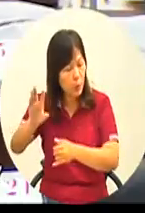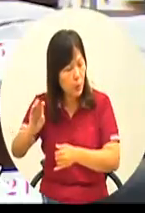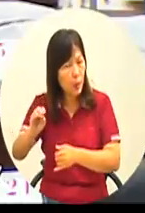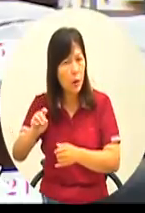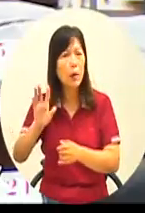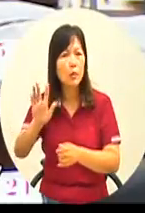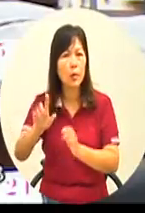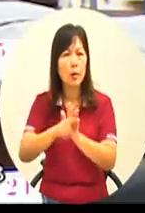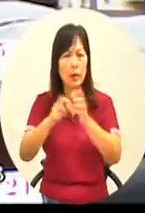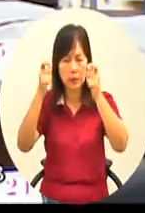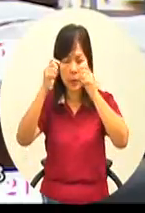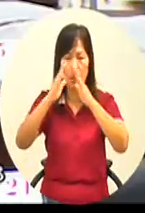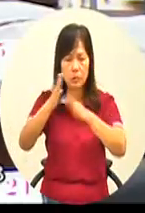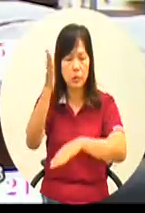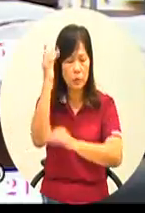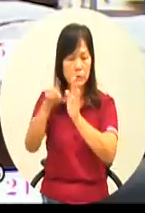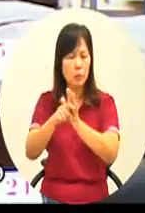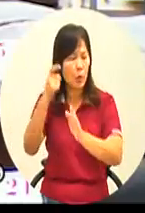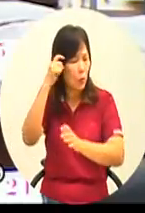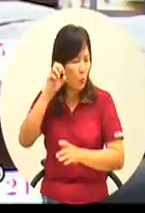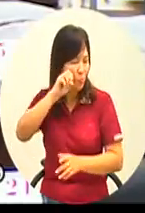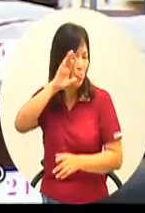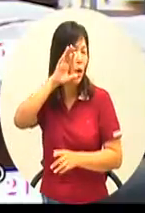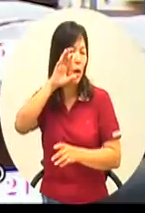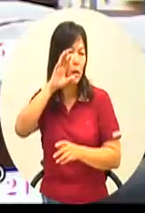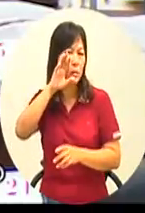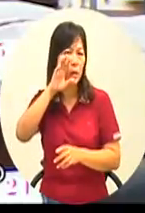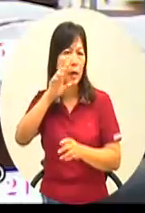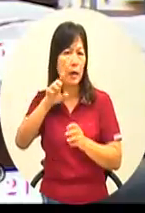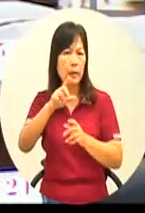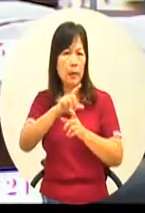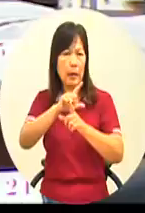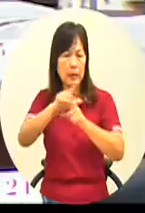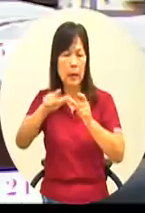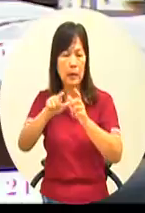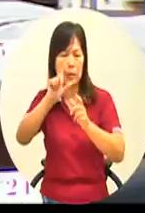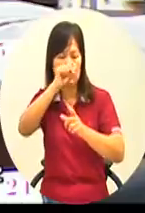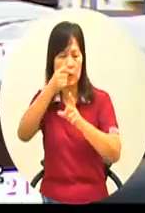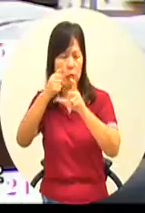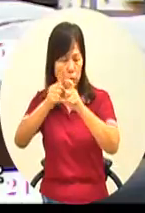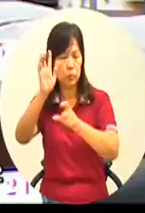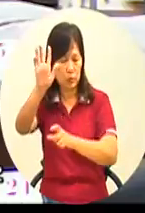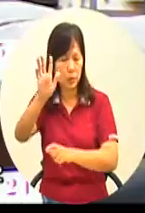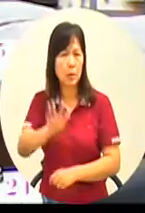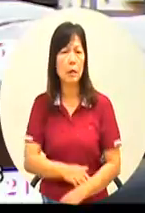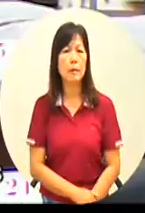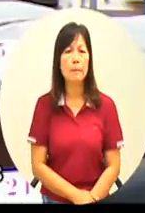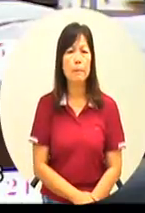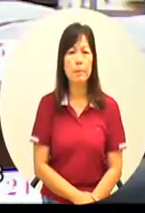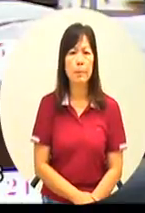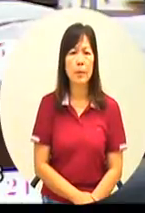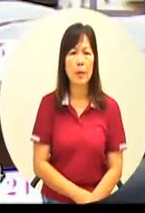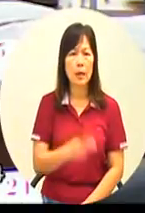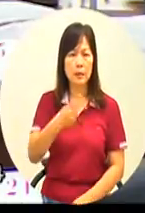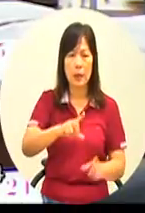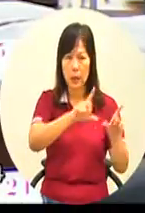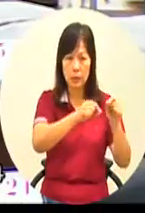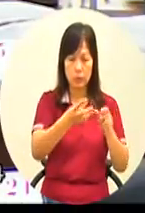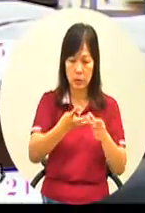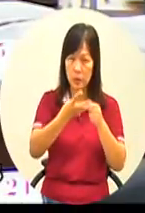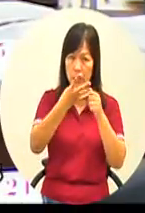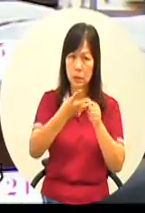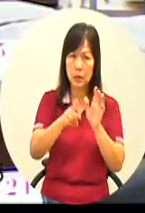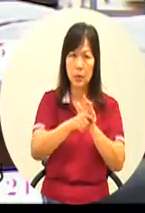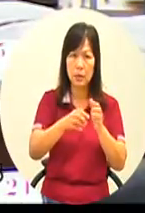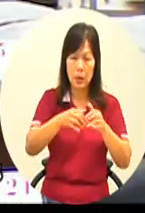高雄市政府最为引傲的一个大的一个设的特区了哈。好，再依据第四条。